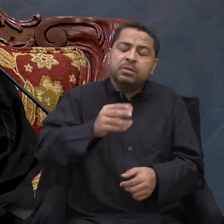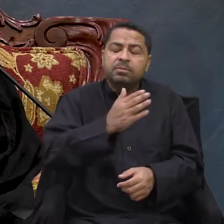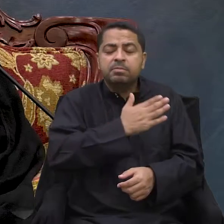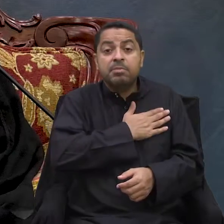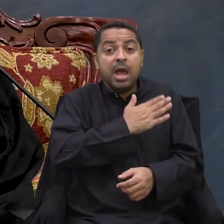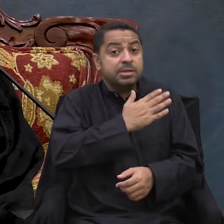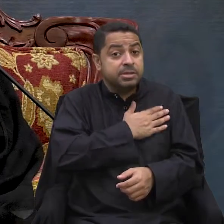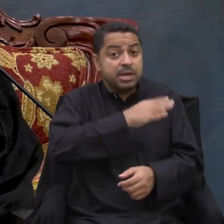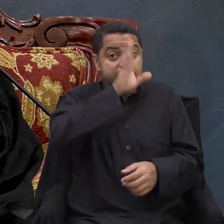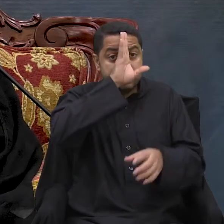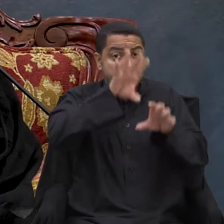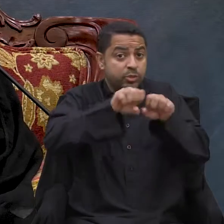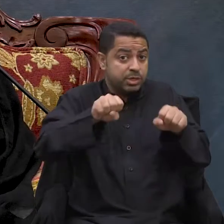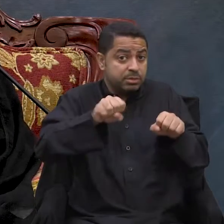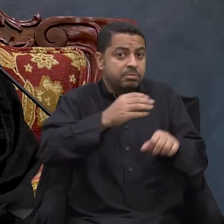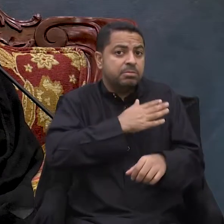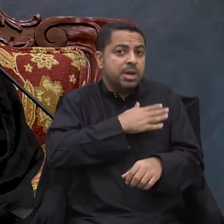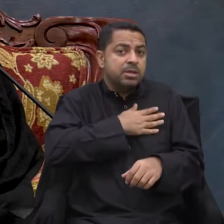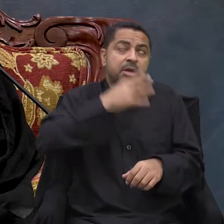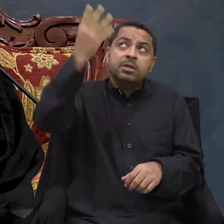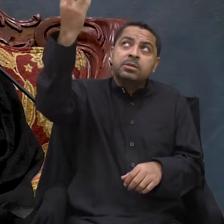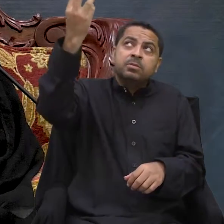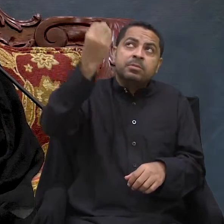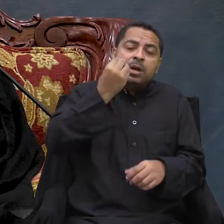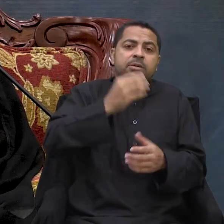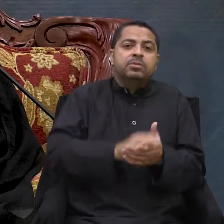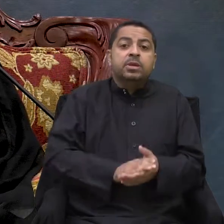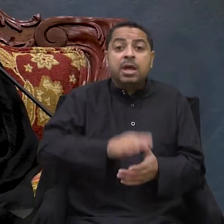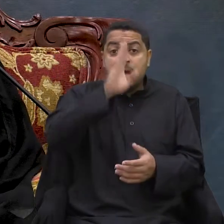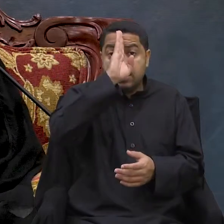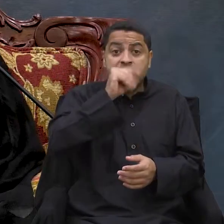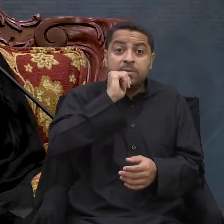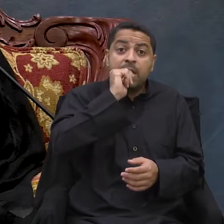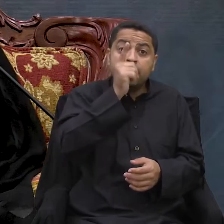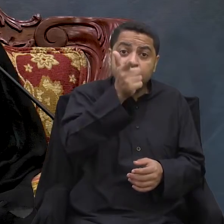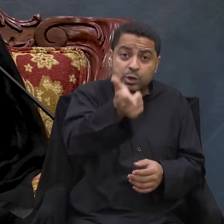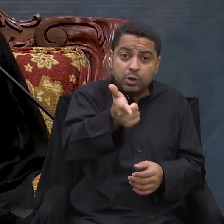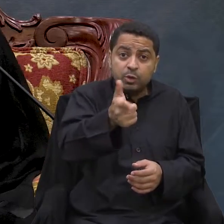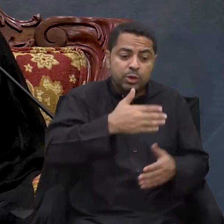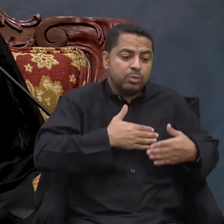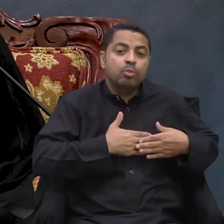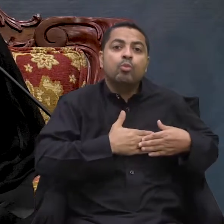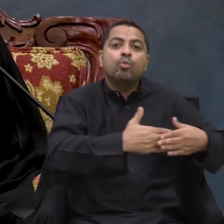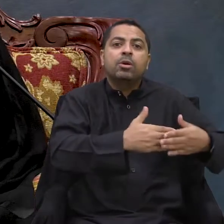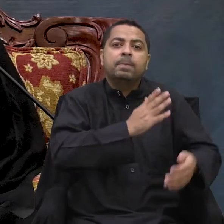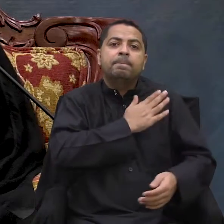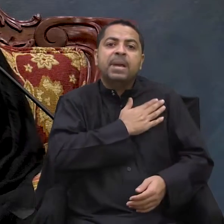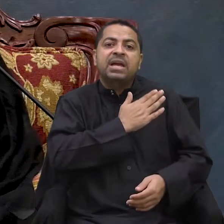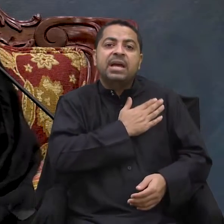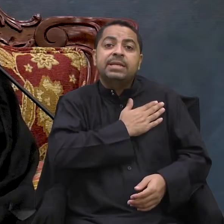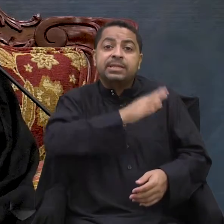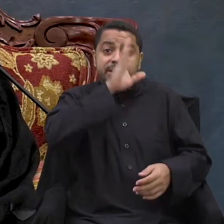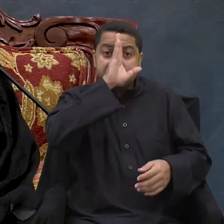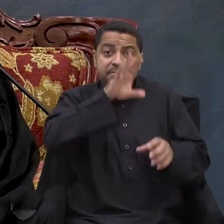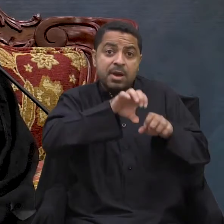مجالس بركة، قال فيها الإمام: إني لأحب تلك المجالس،